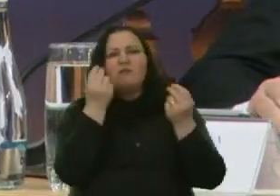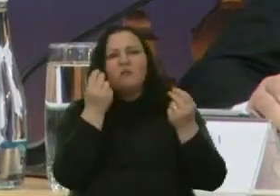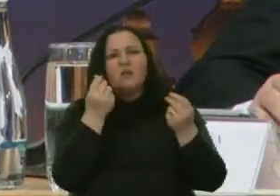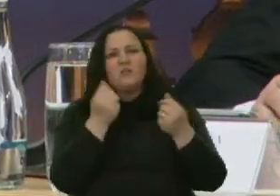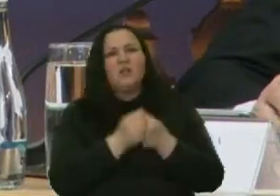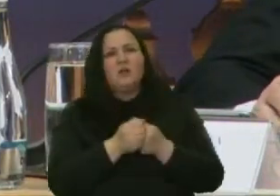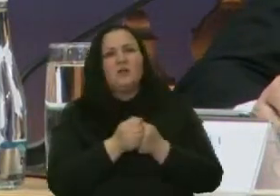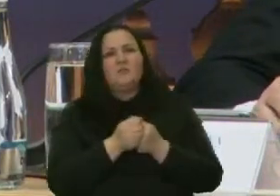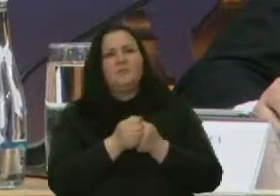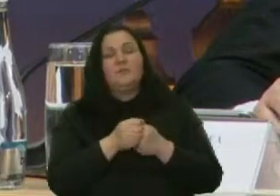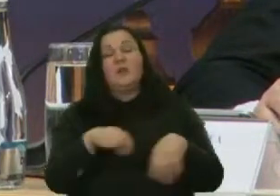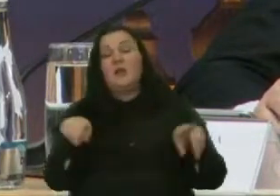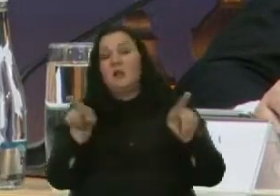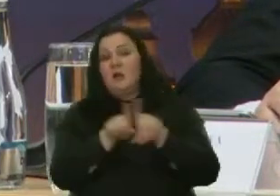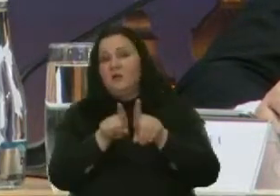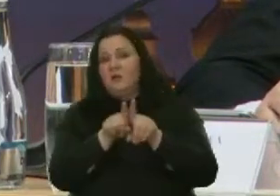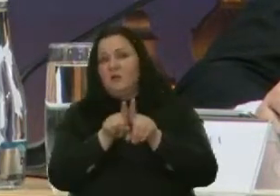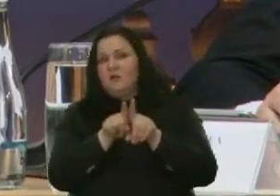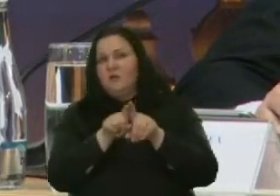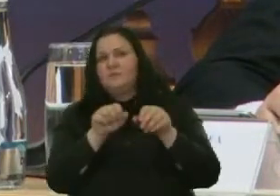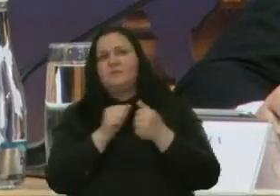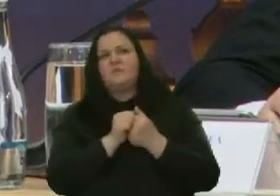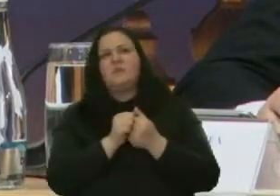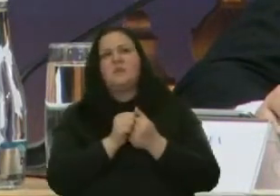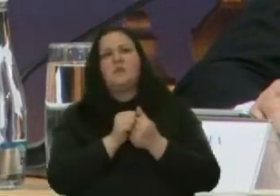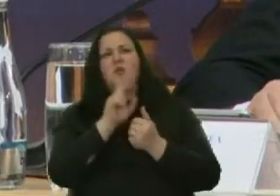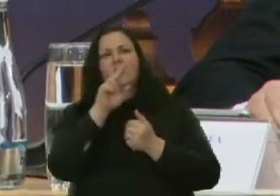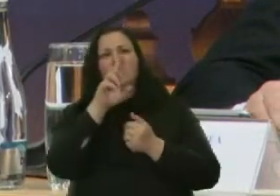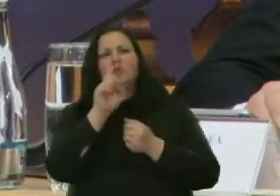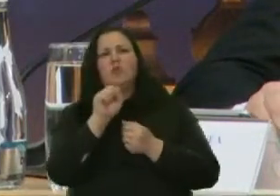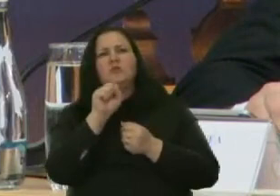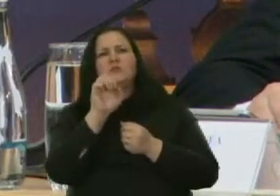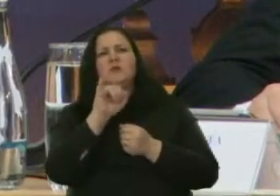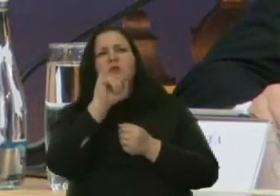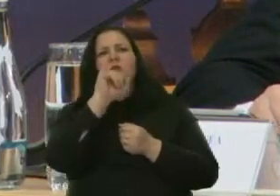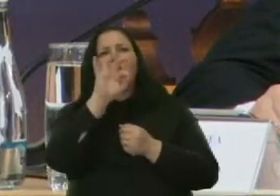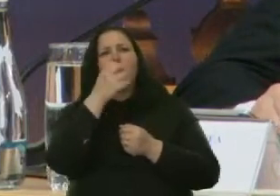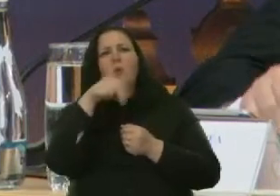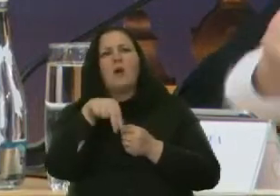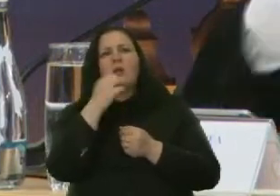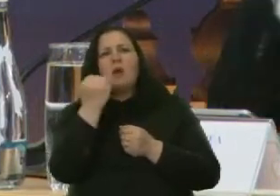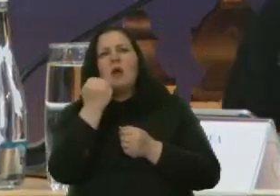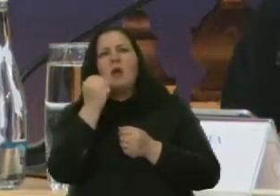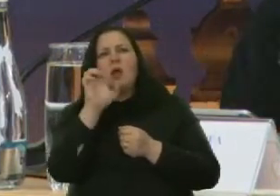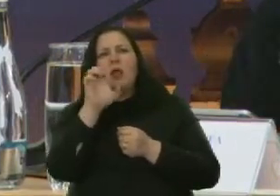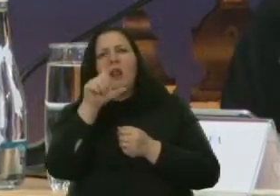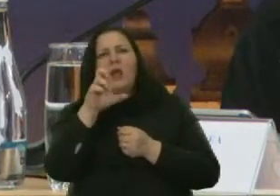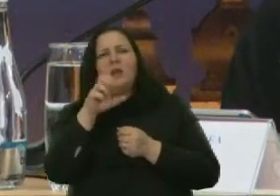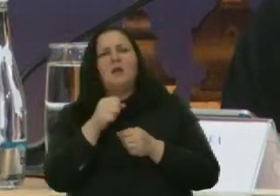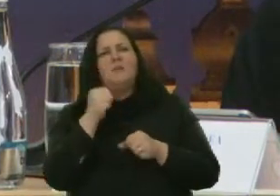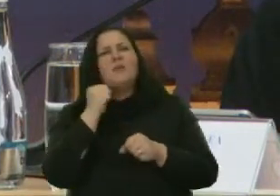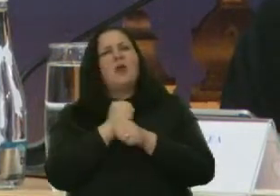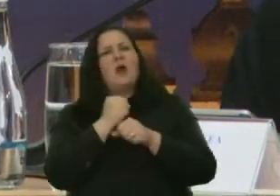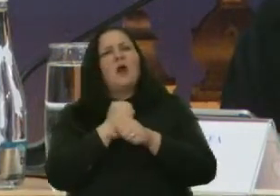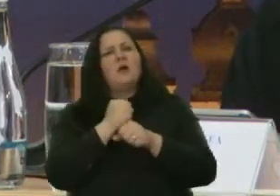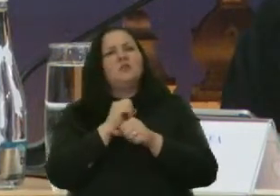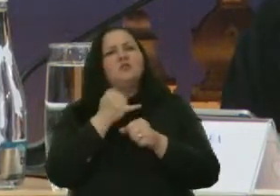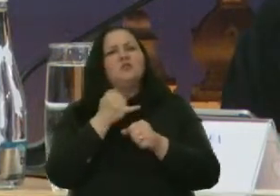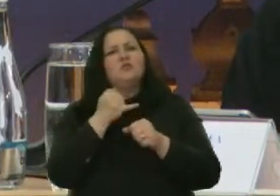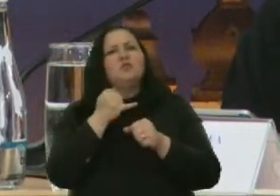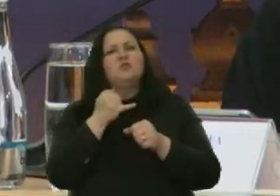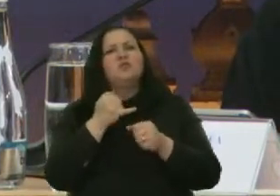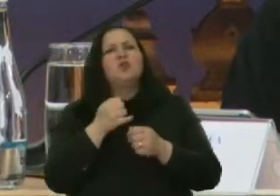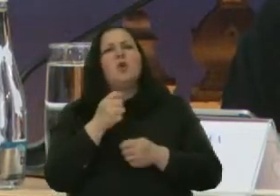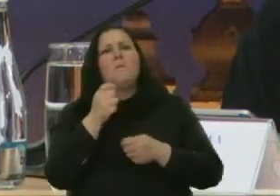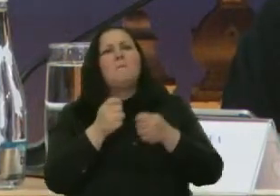financiară de asemenea Rus Ioan Elena amenajarea și promovarea unei grădini